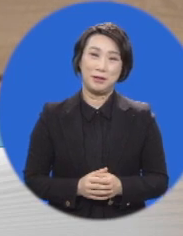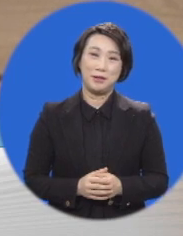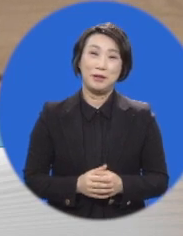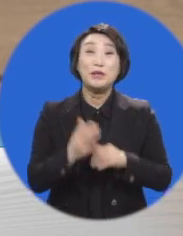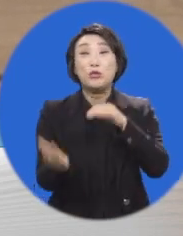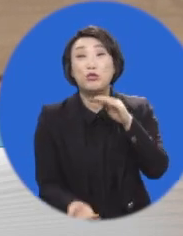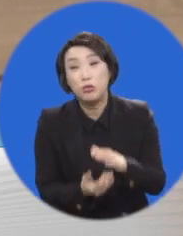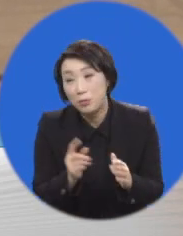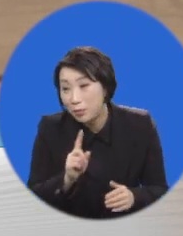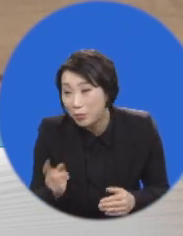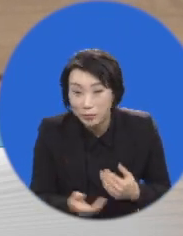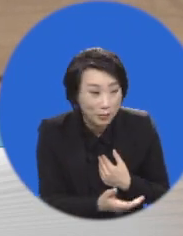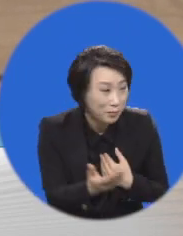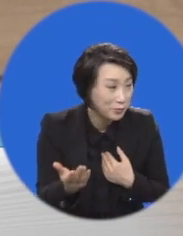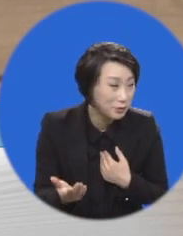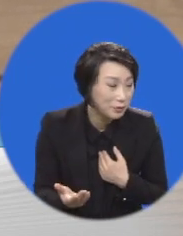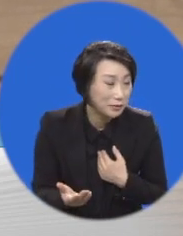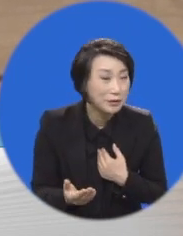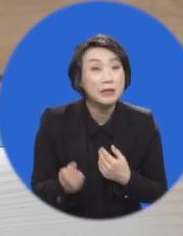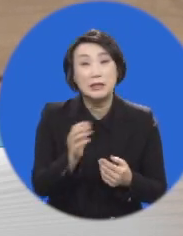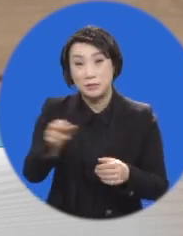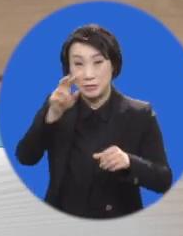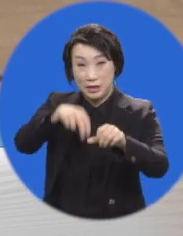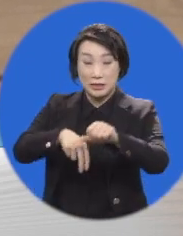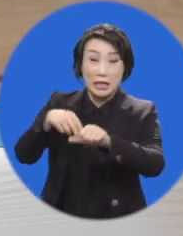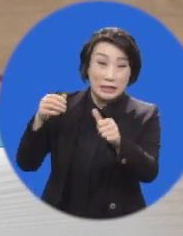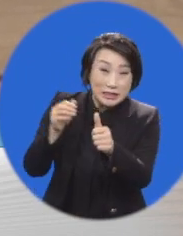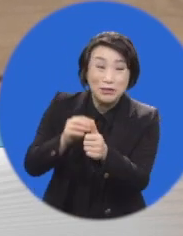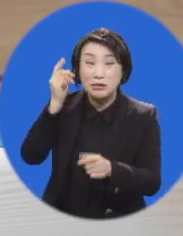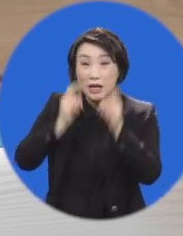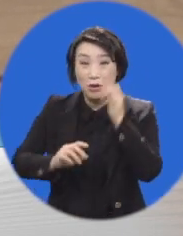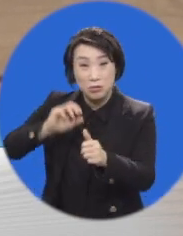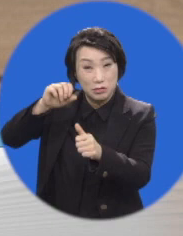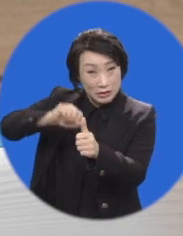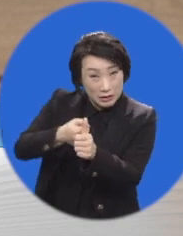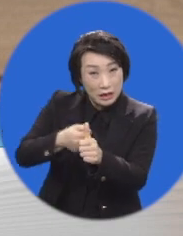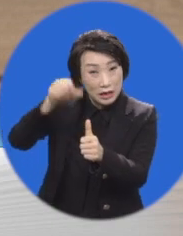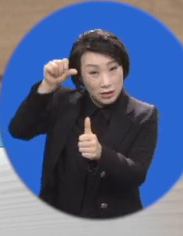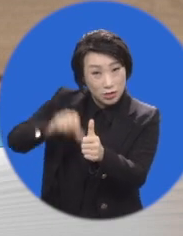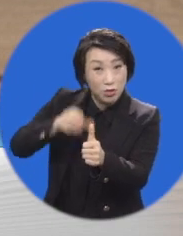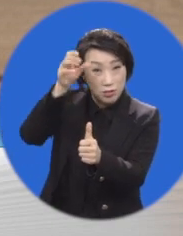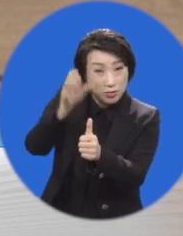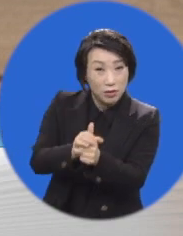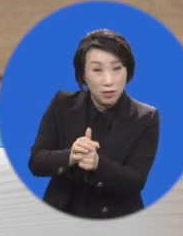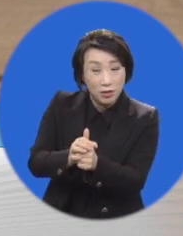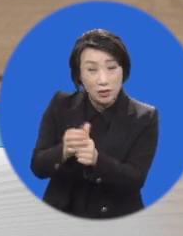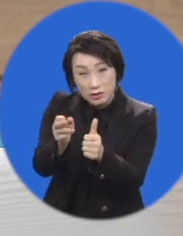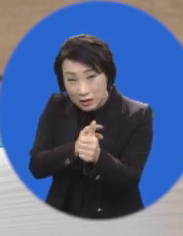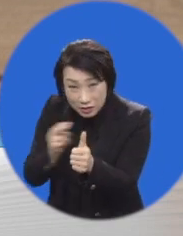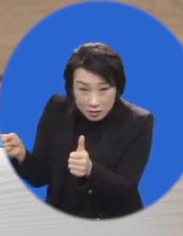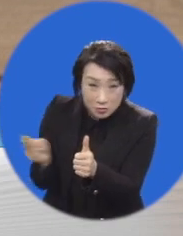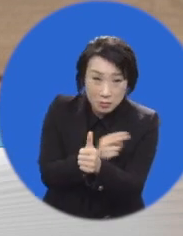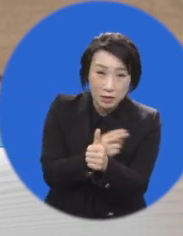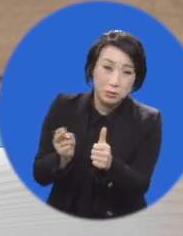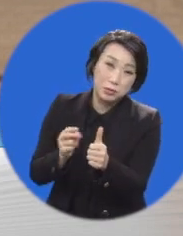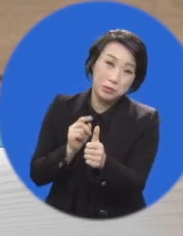뭘 이루었어? 찔리고 상하고 징계받고 저주받고 채찍에